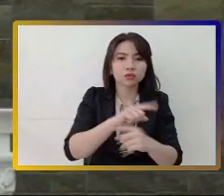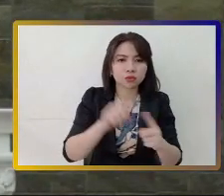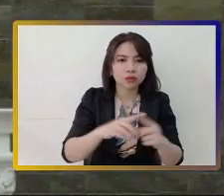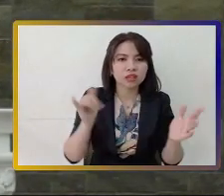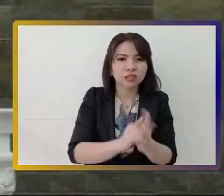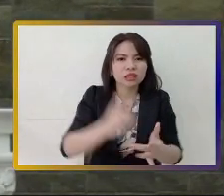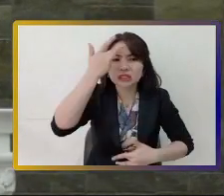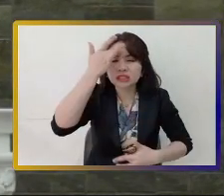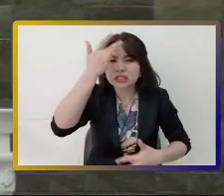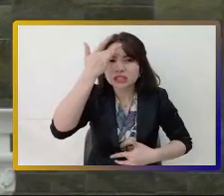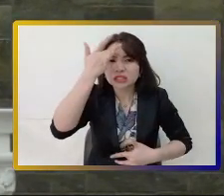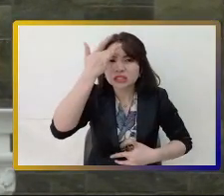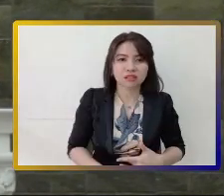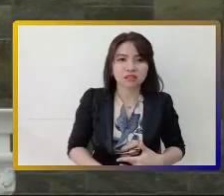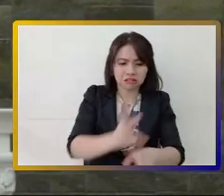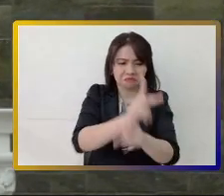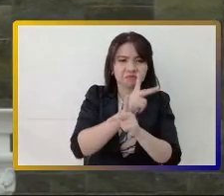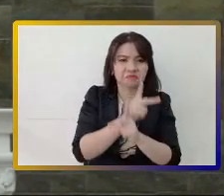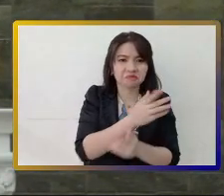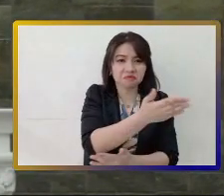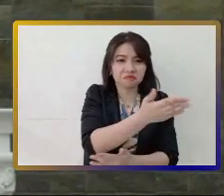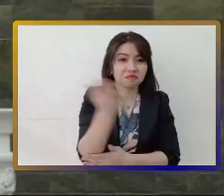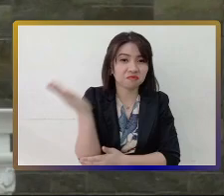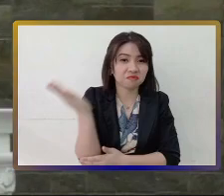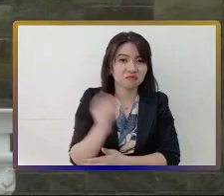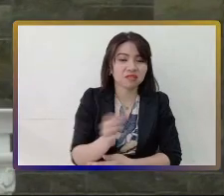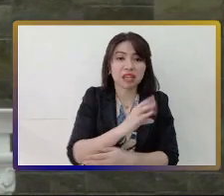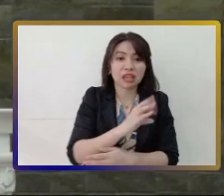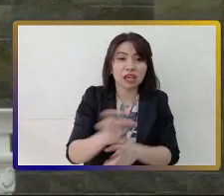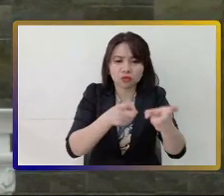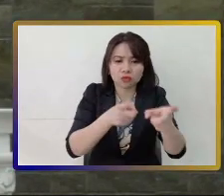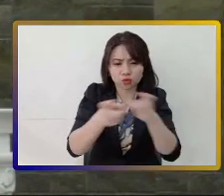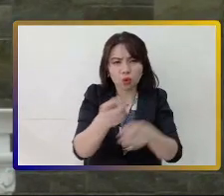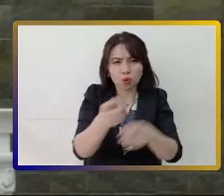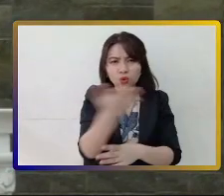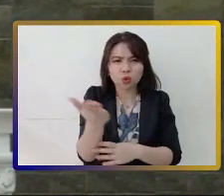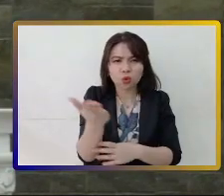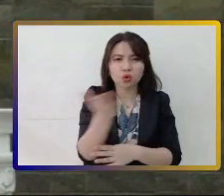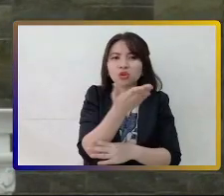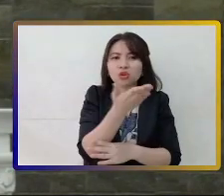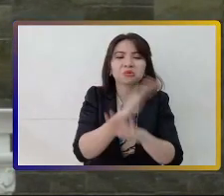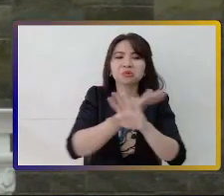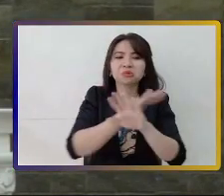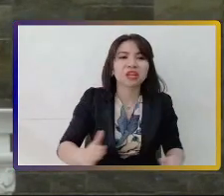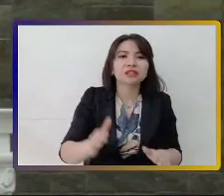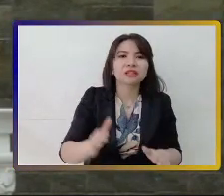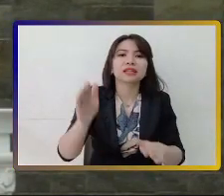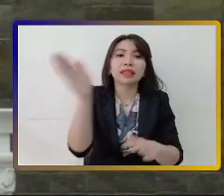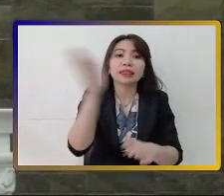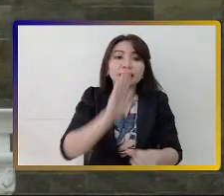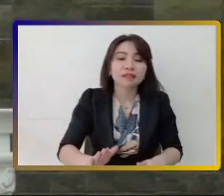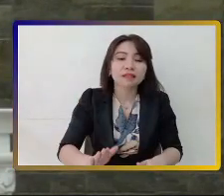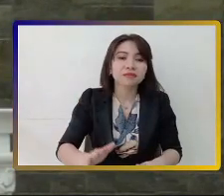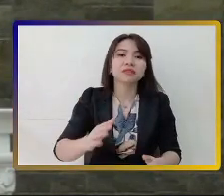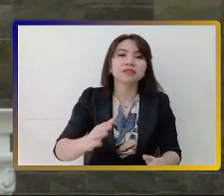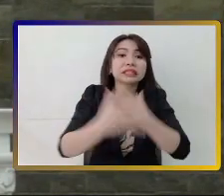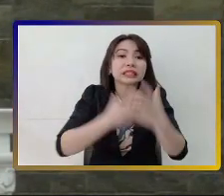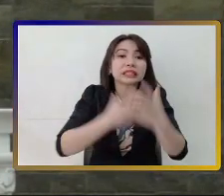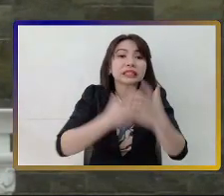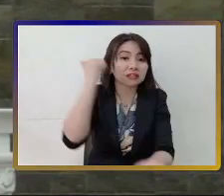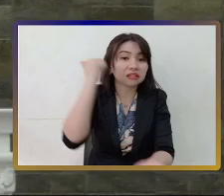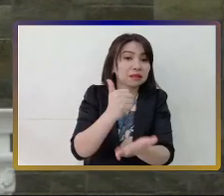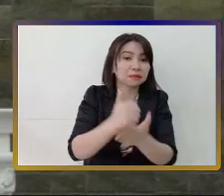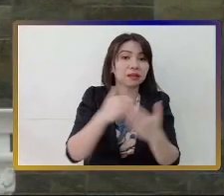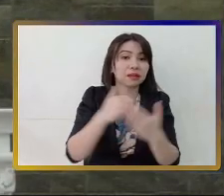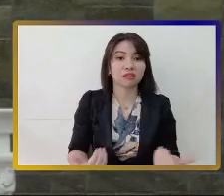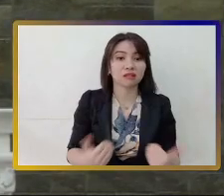nasakop ka na. When this spirit, kapatid, ay na-control ka na, you cannot shout and you don't shout amen anymore.